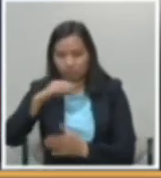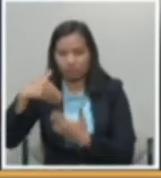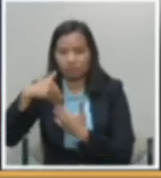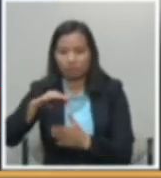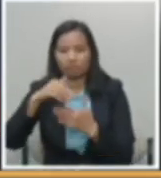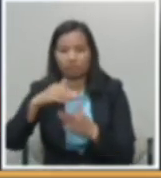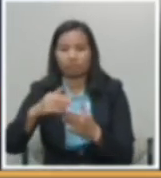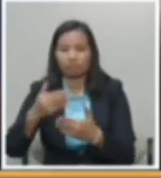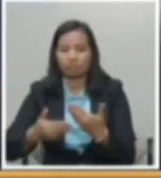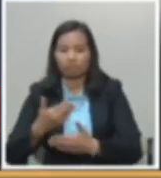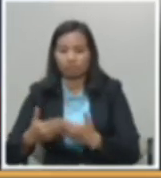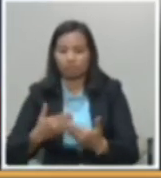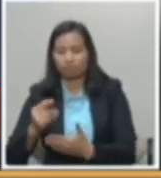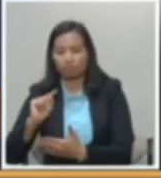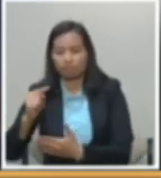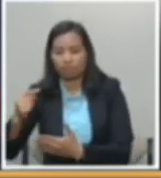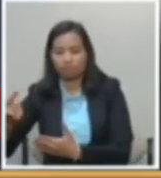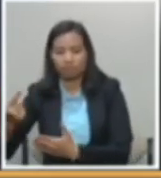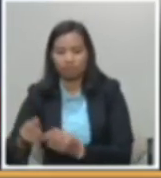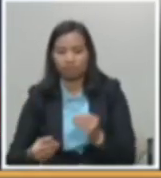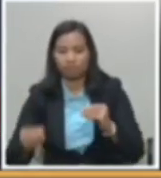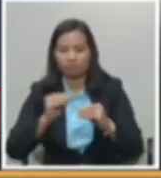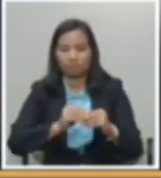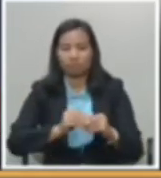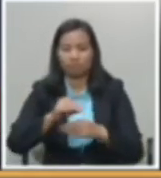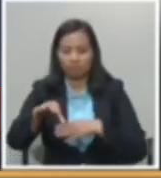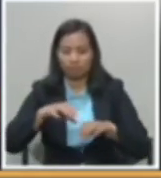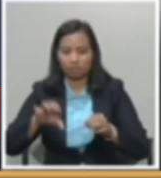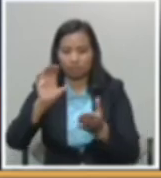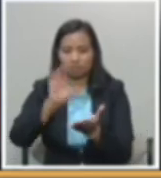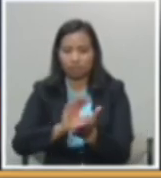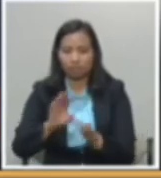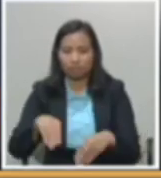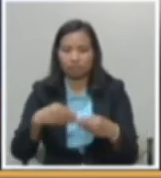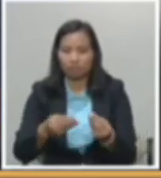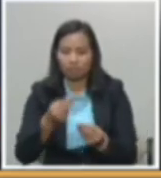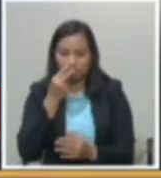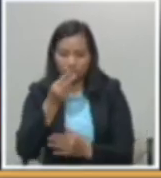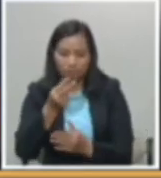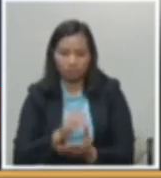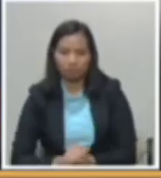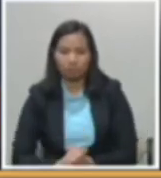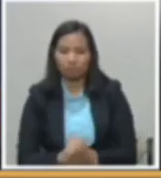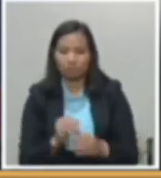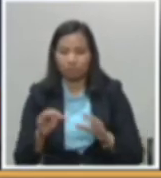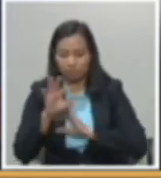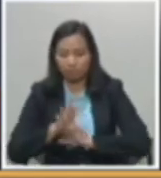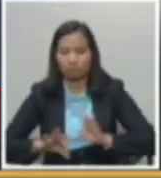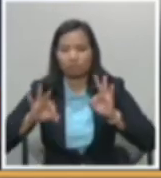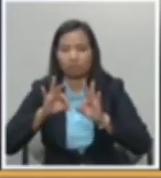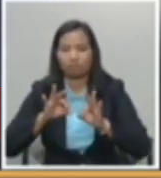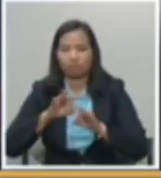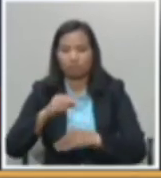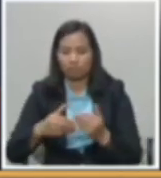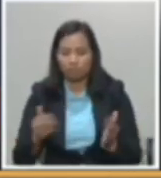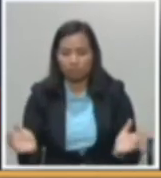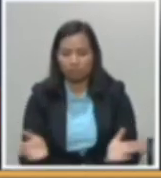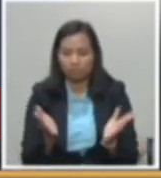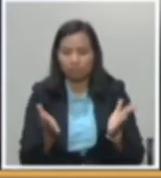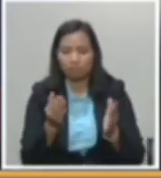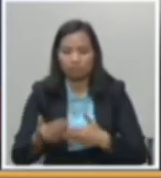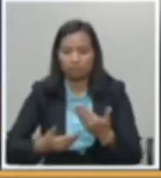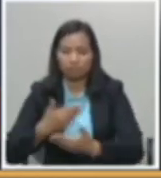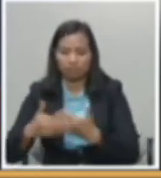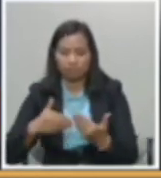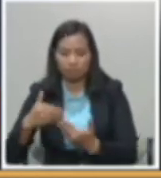ม่ๆเพิ่มเติมแต่การจัดสรรงบประมาณของท่านไม่ได้แสดงให้เห็นว่าท่านให้ความสำคัญกับการผลักดันการส่งออก